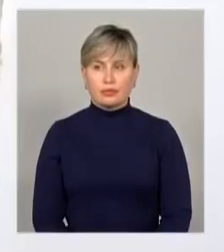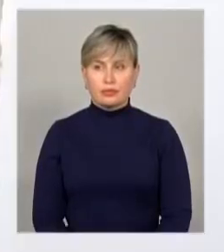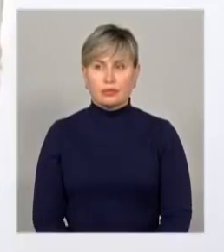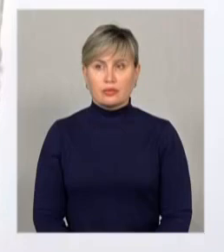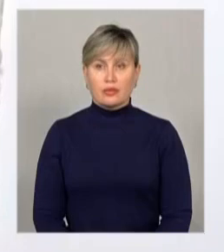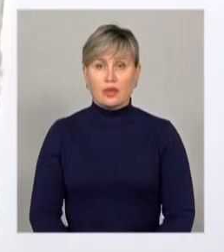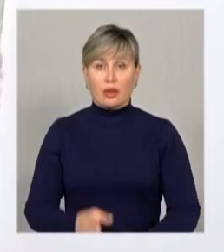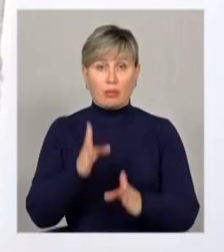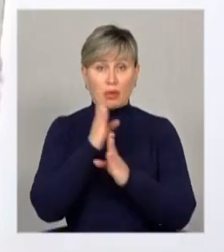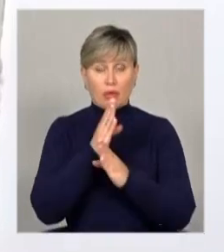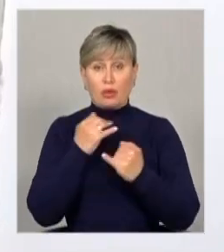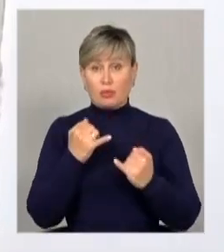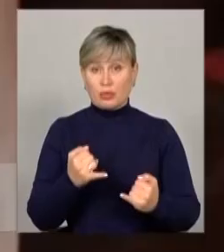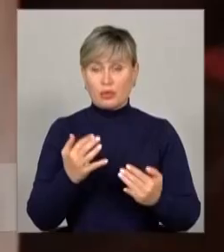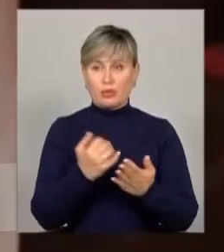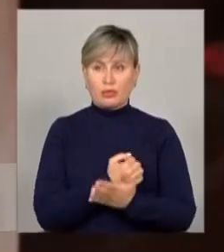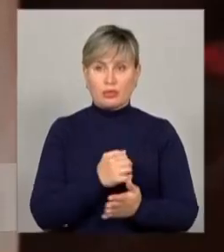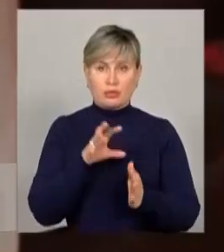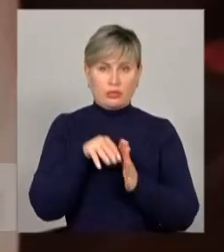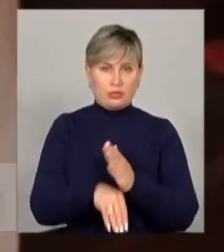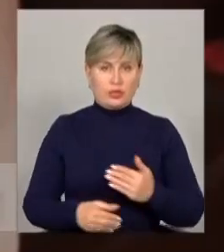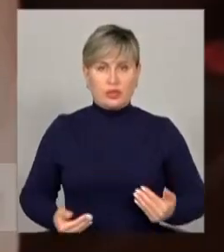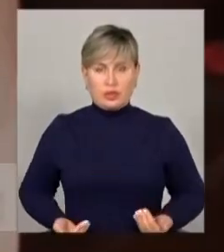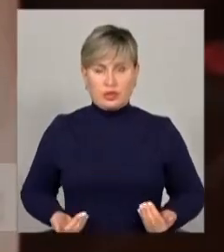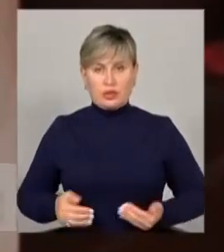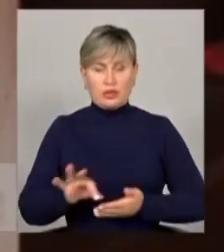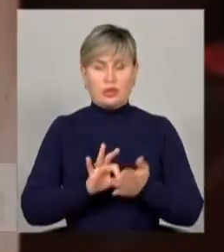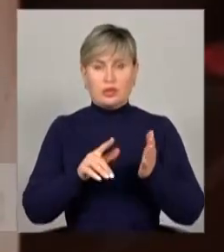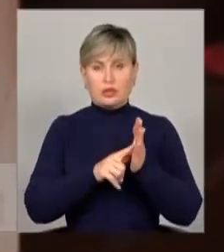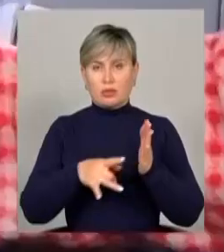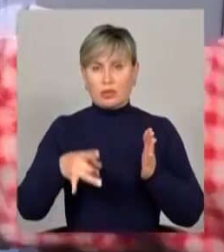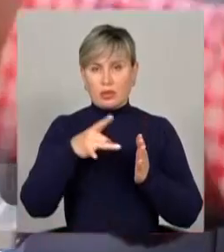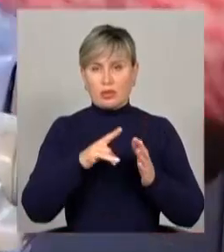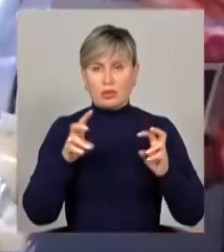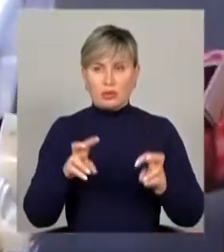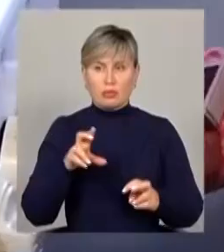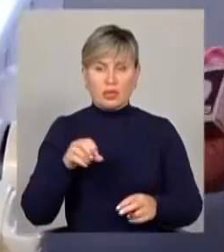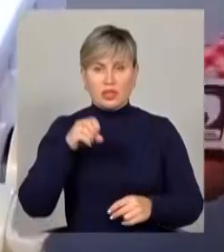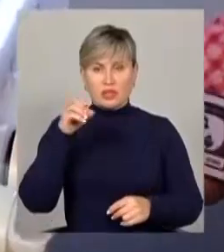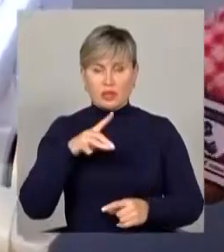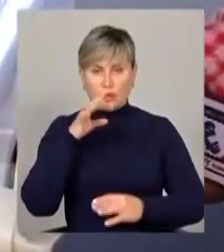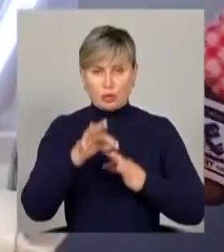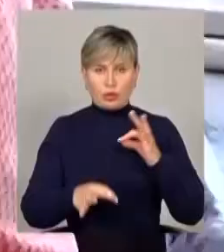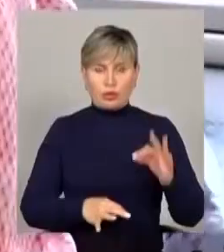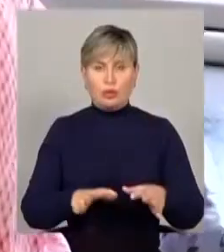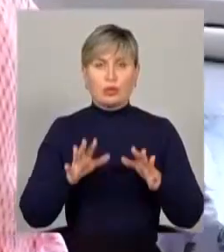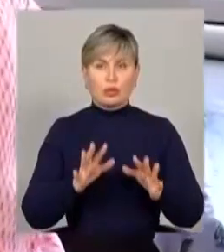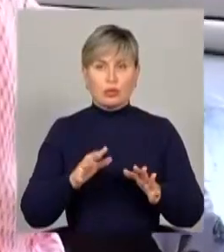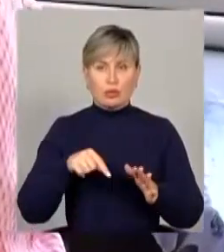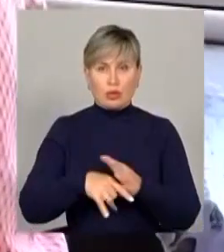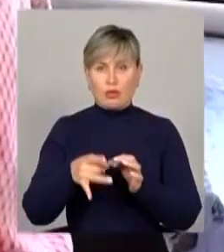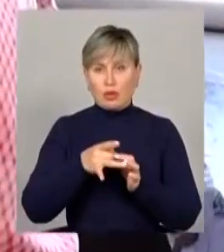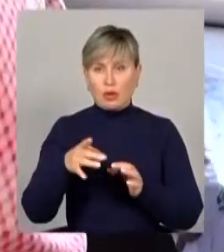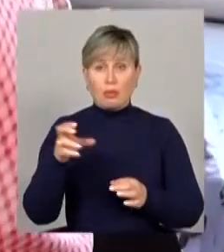непогоду внесла большие коррективы их жизнь сейчас жители сразу семи районов сидят без света которые сутки только в мартукском районе